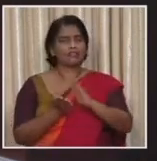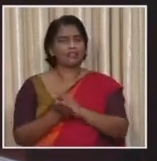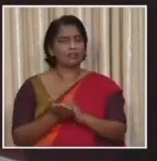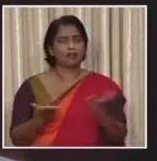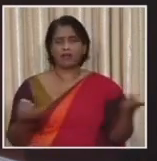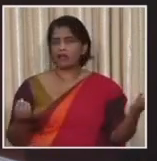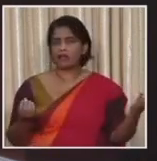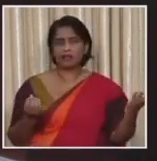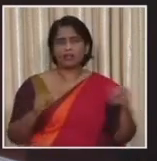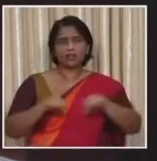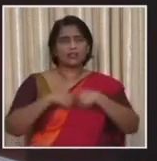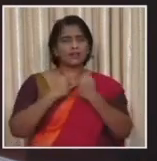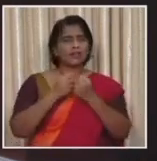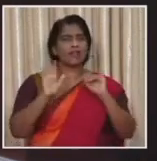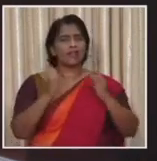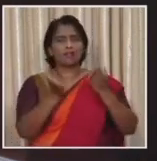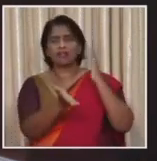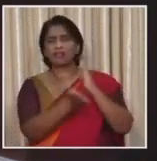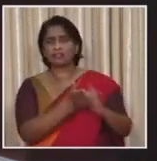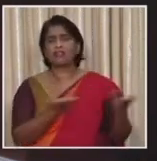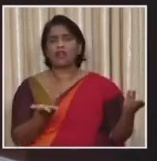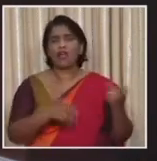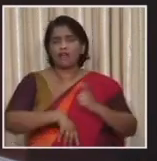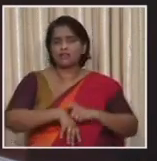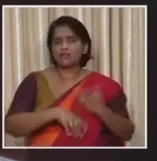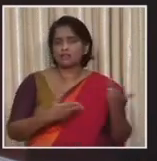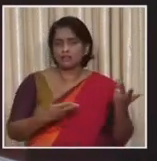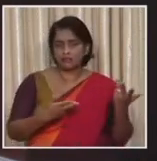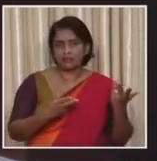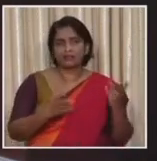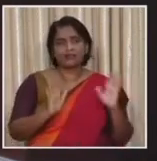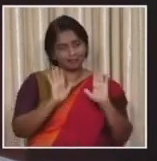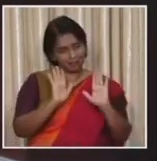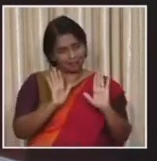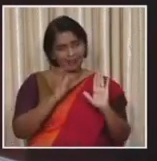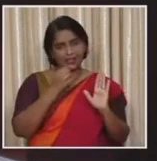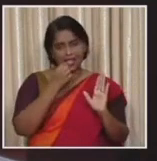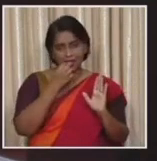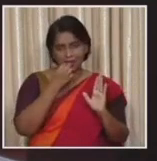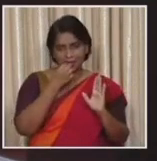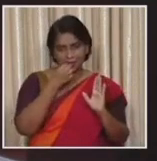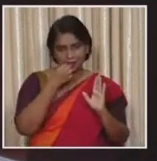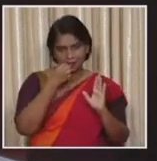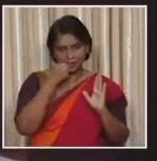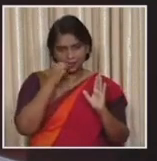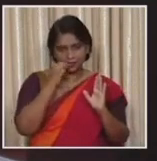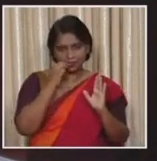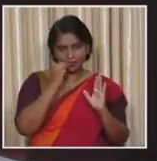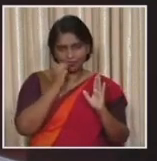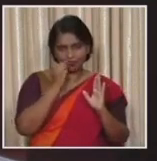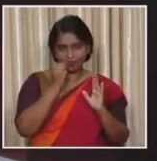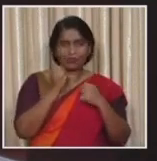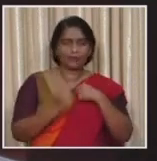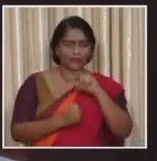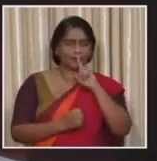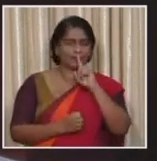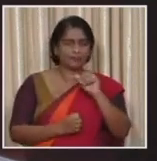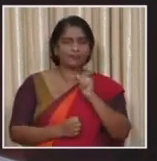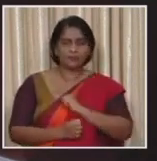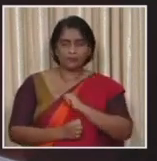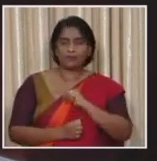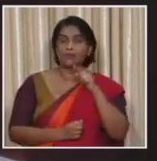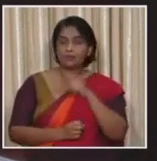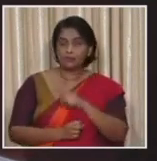මොනවද මේ සමිති 6 ඇයට මොකද ඒ ඇයට තියෙන අවස්ථාව? ඒ නිසා මම නෑ මම ඔබතුමාගෙන් එකක් කියන්න කැමතියි. ඉල්ලීමක් කරන්න කැමති